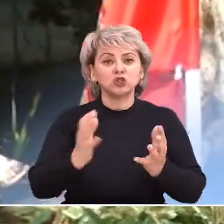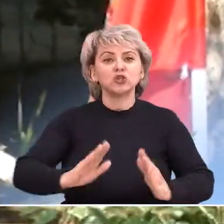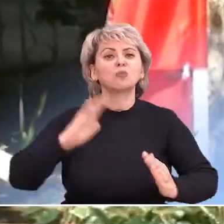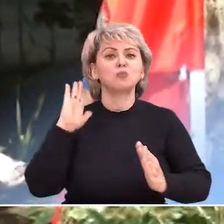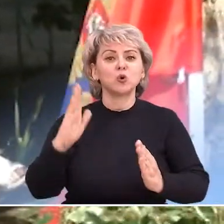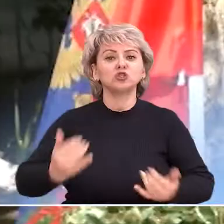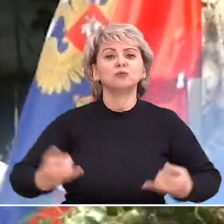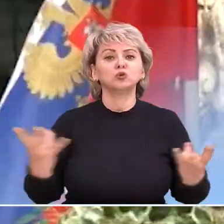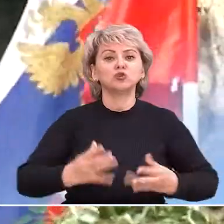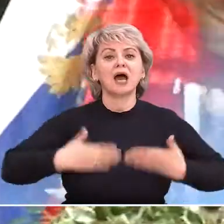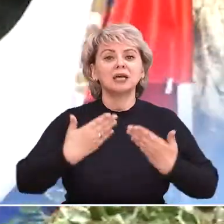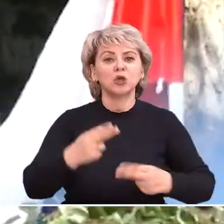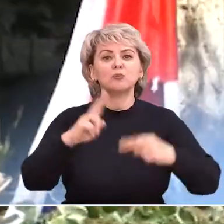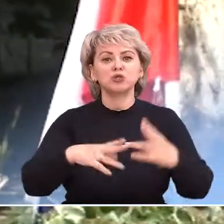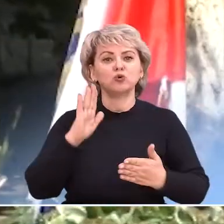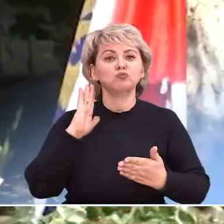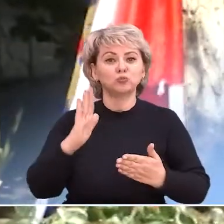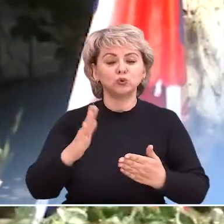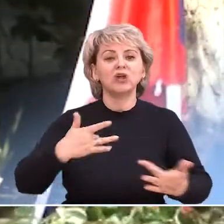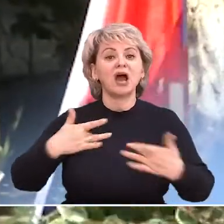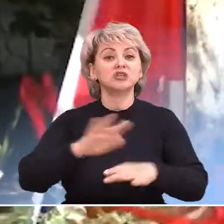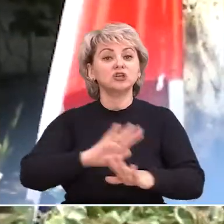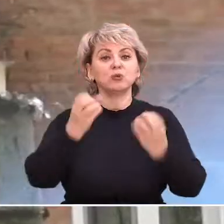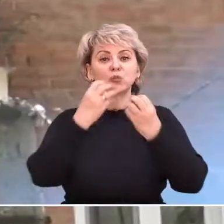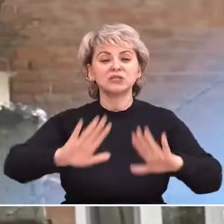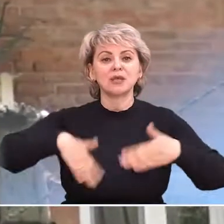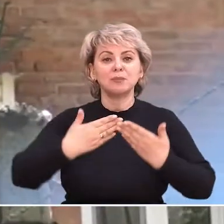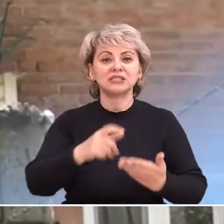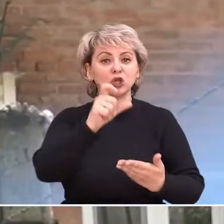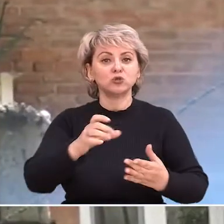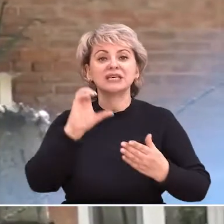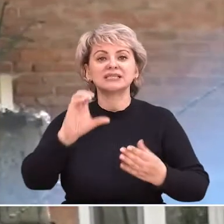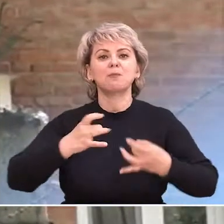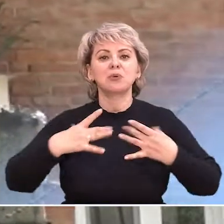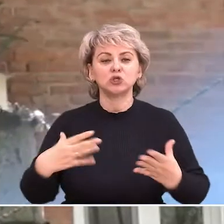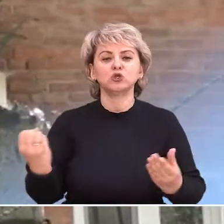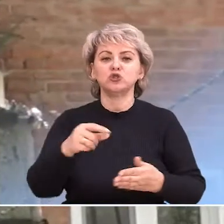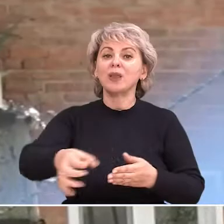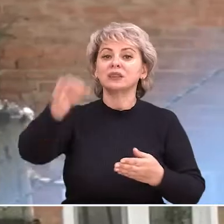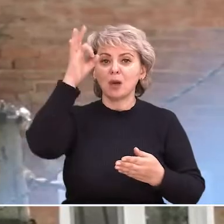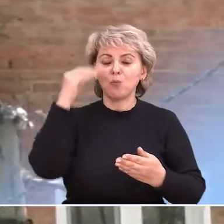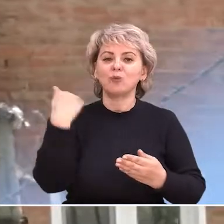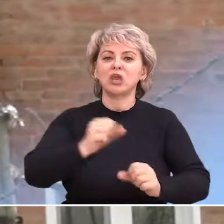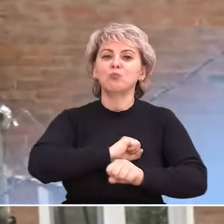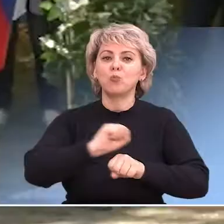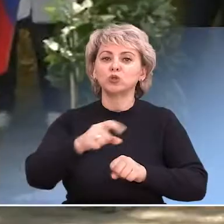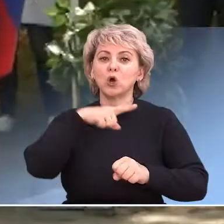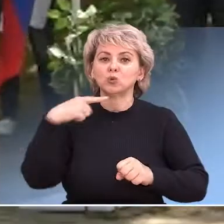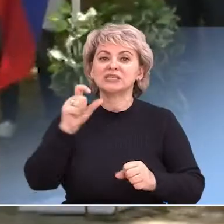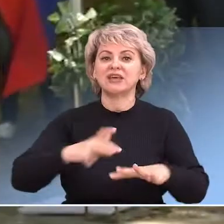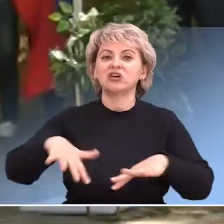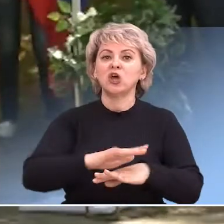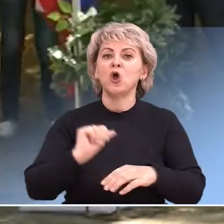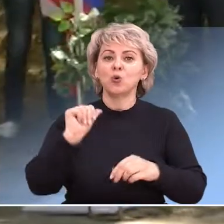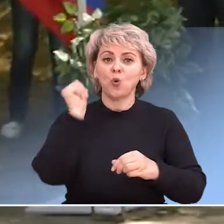бережного отношения к прошлому нельзя построить достойное будущее. Артисты не просто поздравили каменчан с праздником, но и еще раз напомнили им о